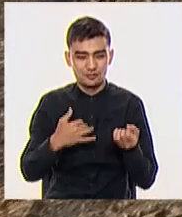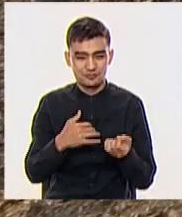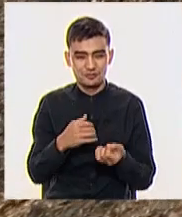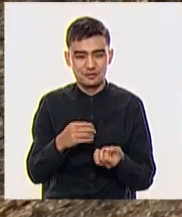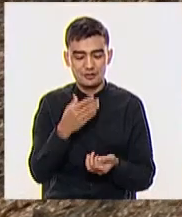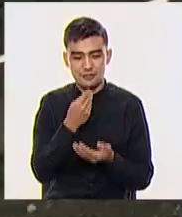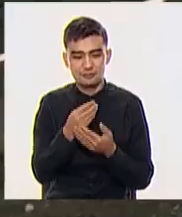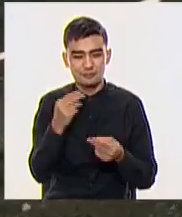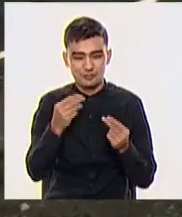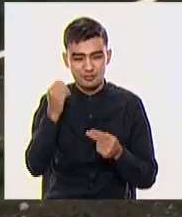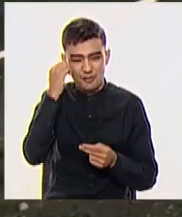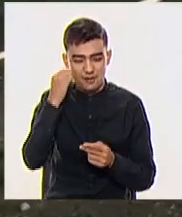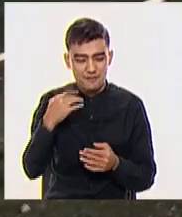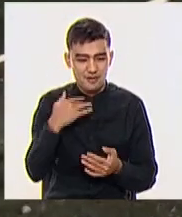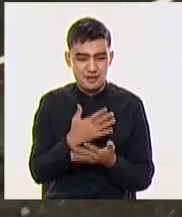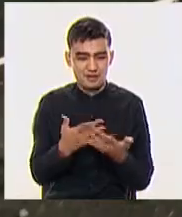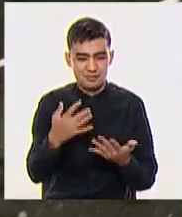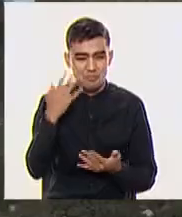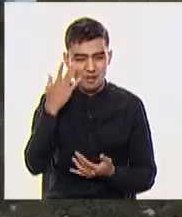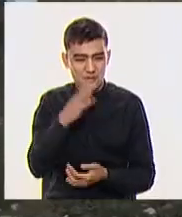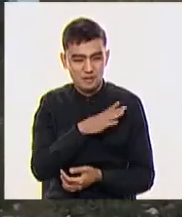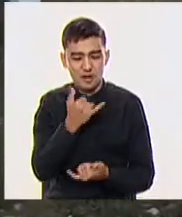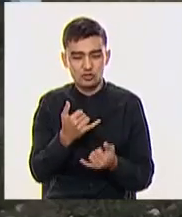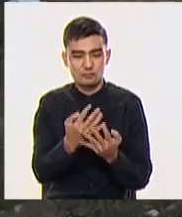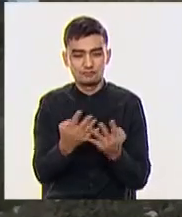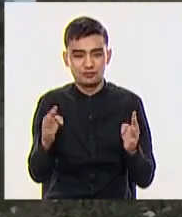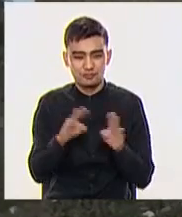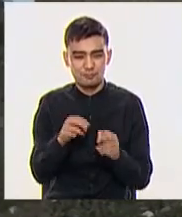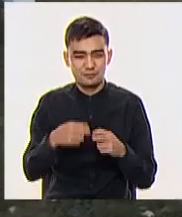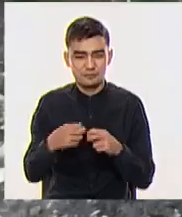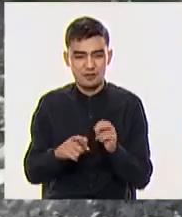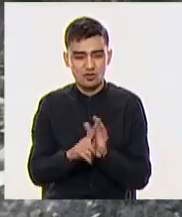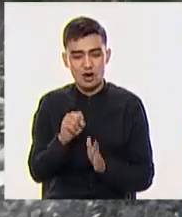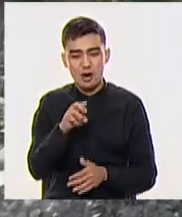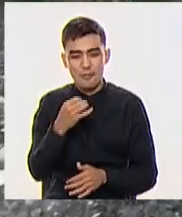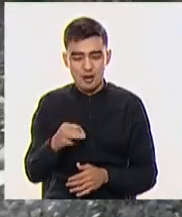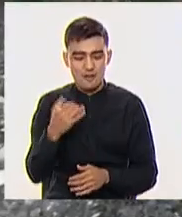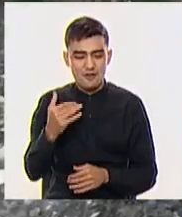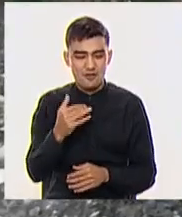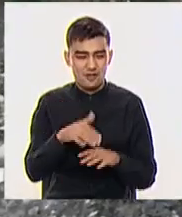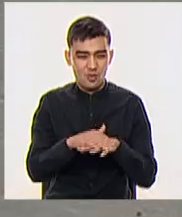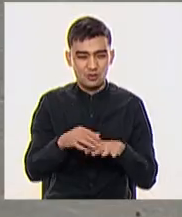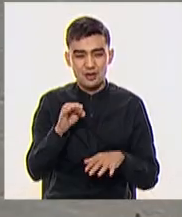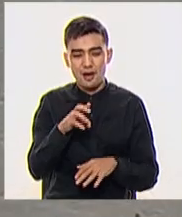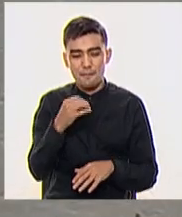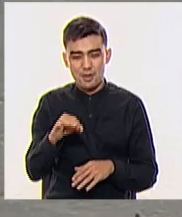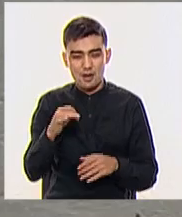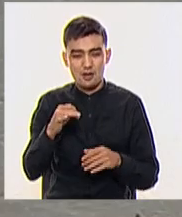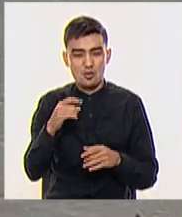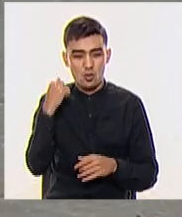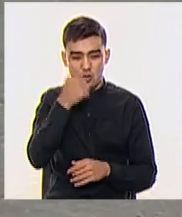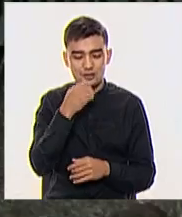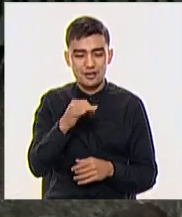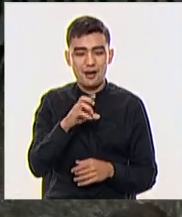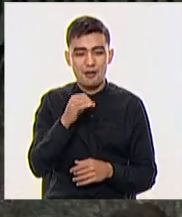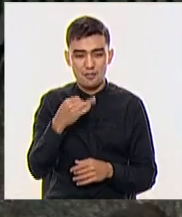салынған саябақ та талай сынның астында қалды. Қазір қоршауы бүліне бастапты. Абай елі Абай жылында Абайдың тұңғышы Ақылбайдың